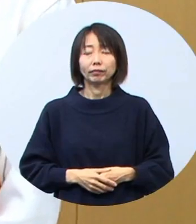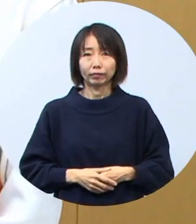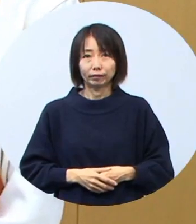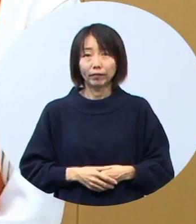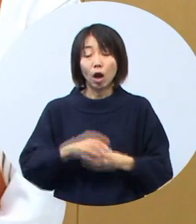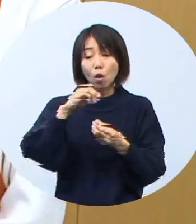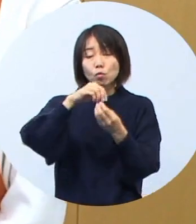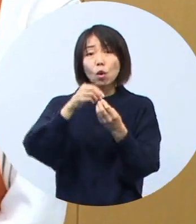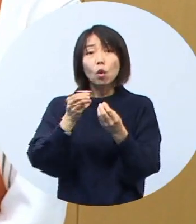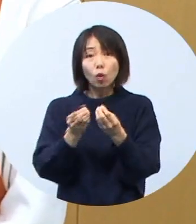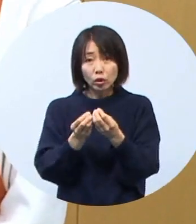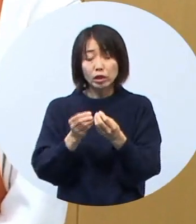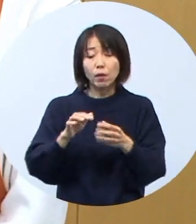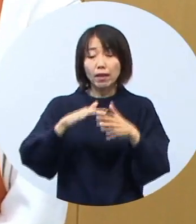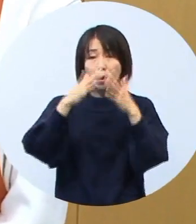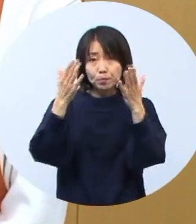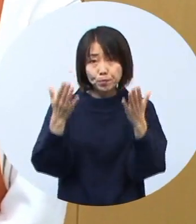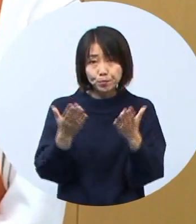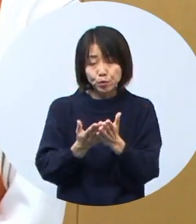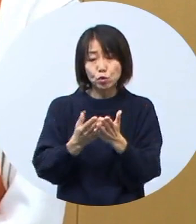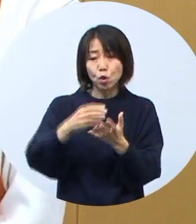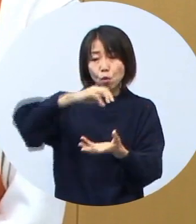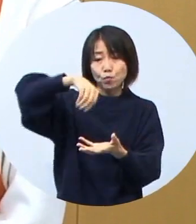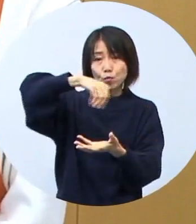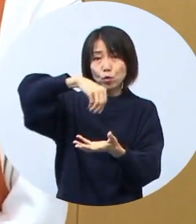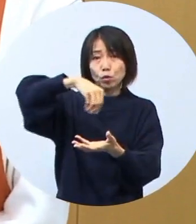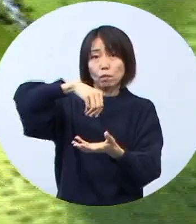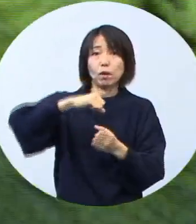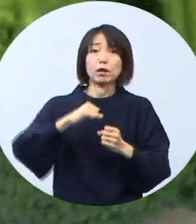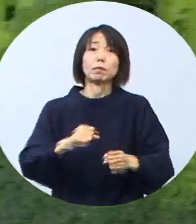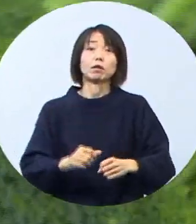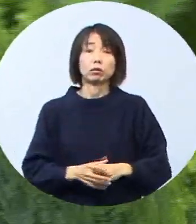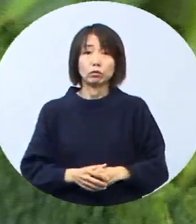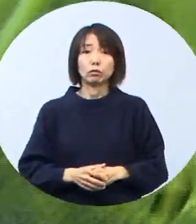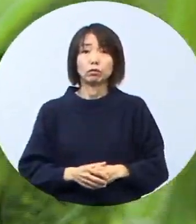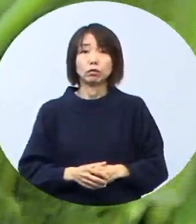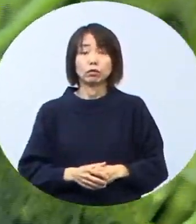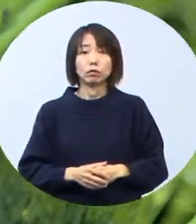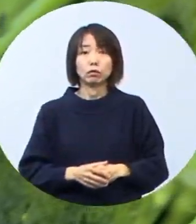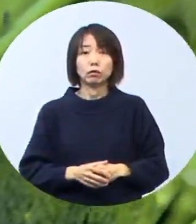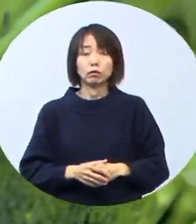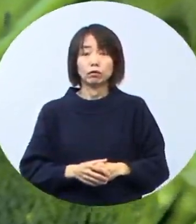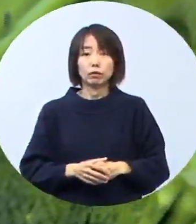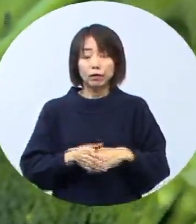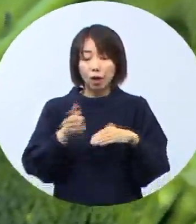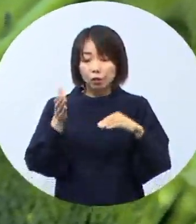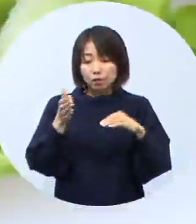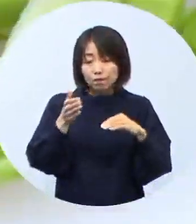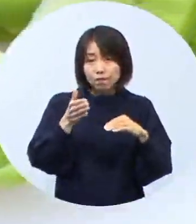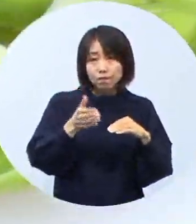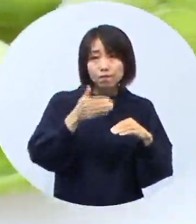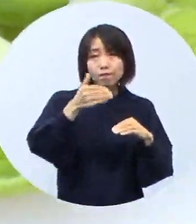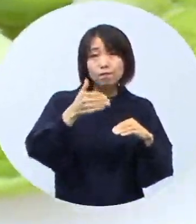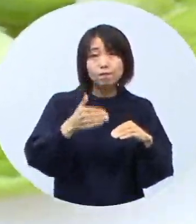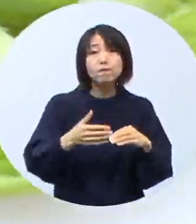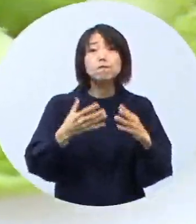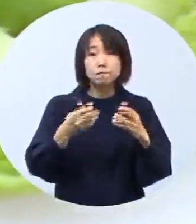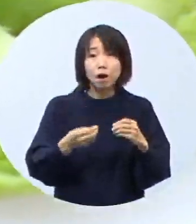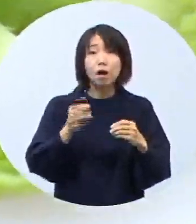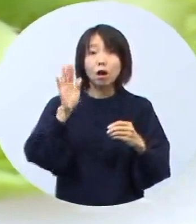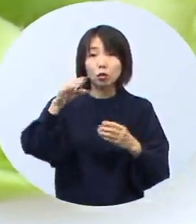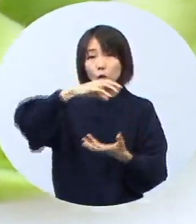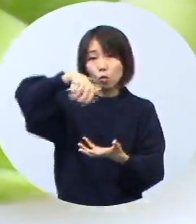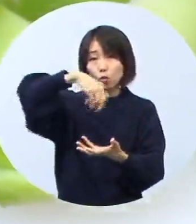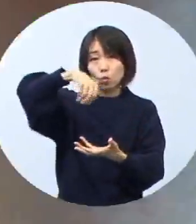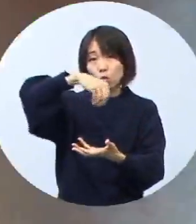ブロッコリーはすべてフードプロセッサーにかけていきます。 ブロッコリーを細かく切り分け、フードプロセッサーにか